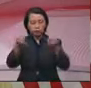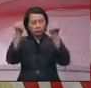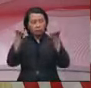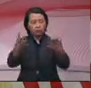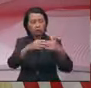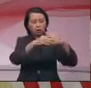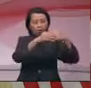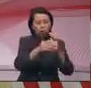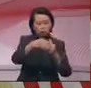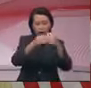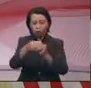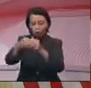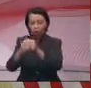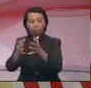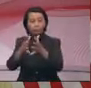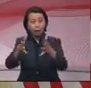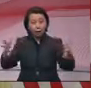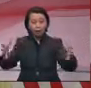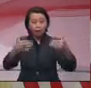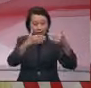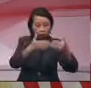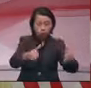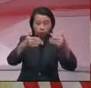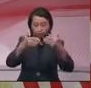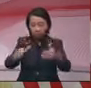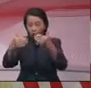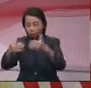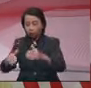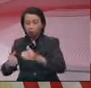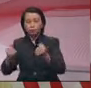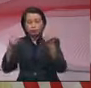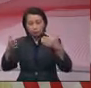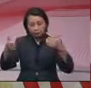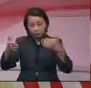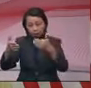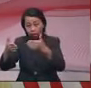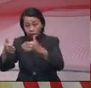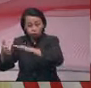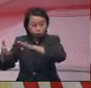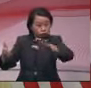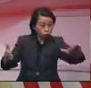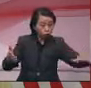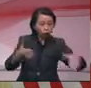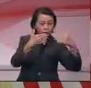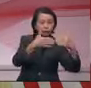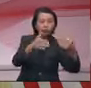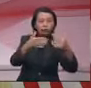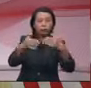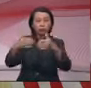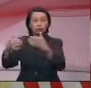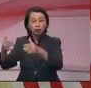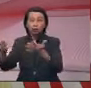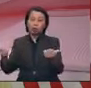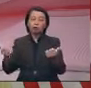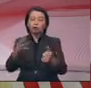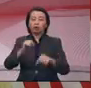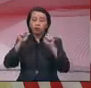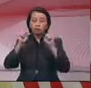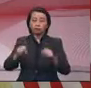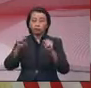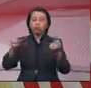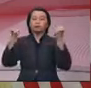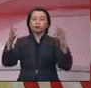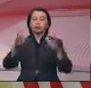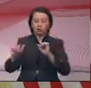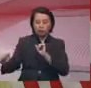banyak kelonggaran dan membuka hampir keseluruhan sektor ekonomi dan juga membenarkan